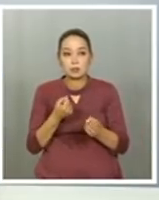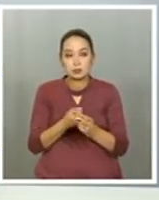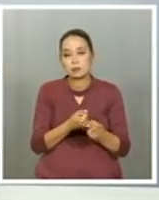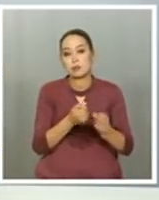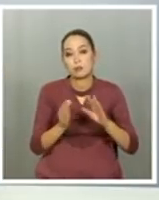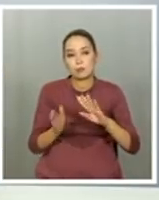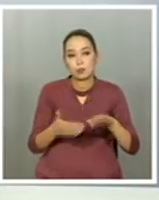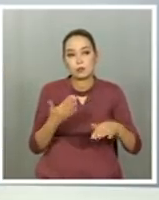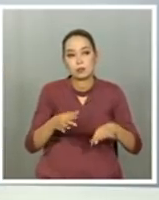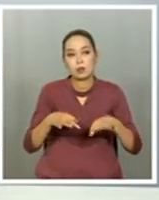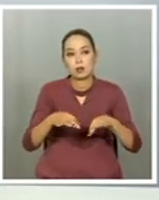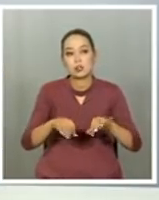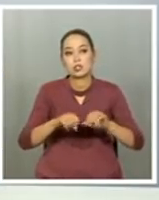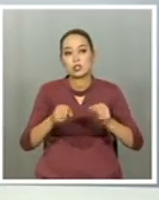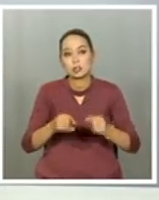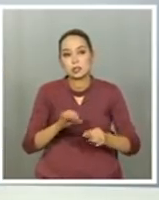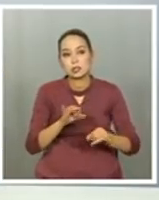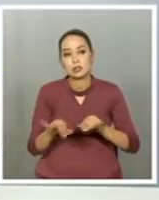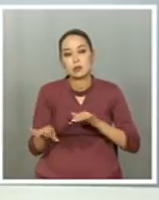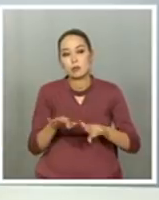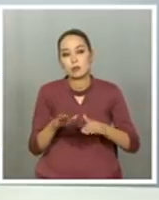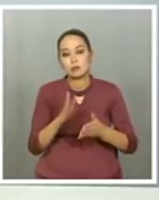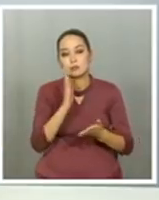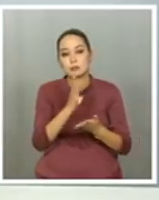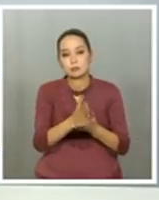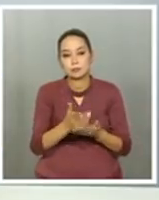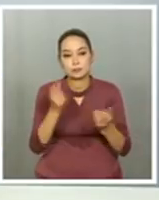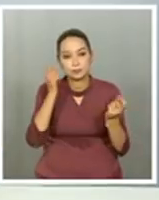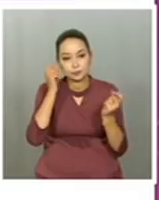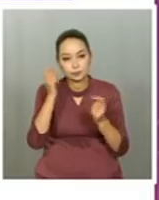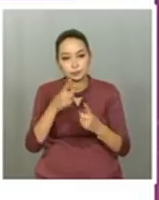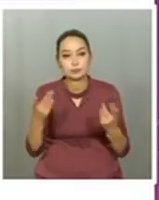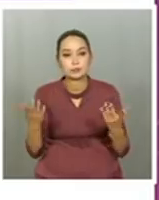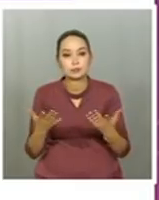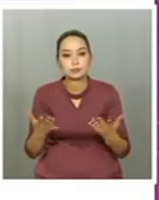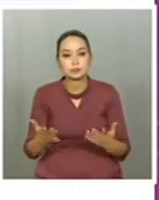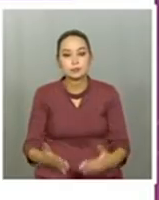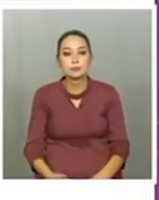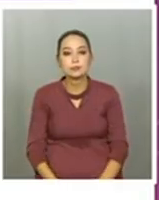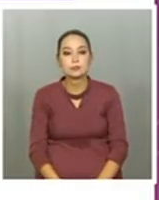арбашалар жылдамдығын және қозғалыс бағытын анықтаңыз.